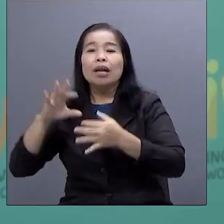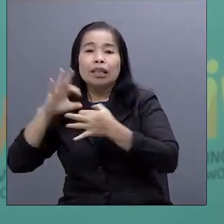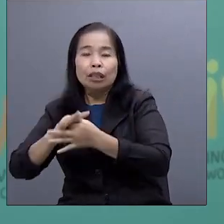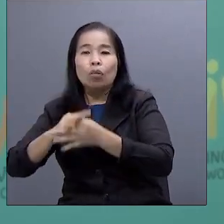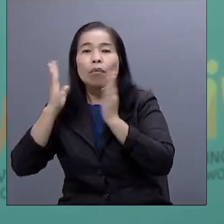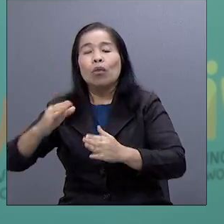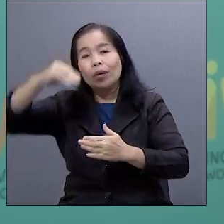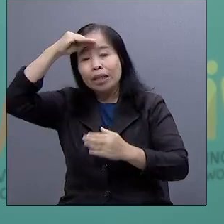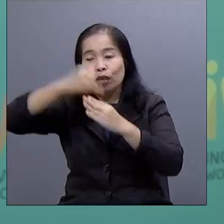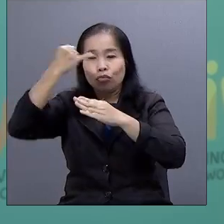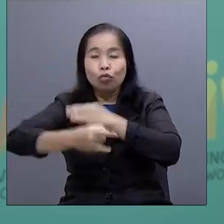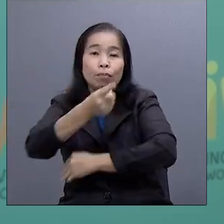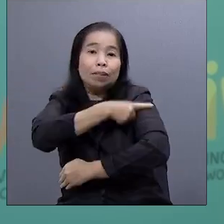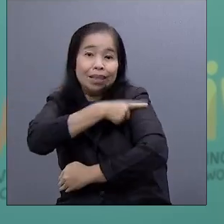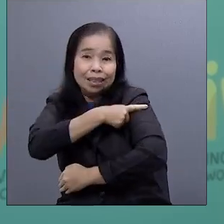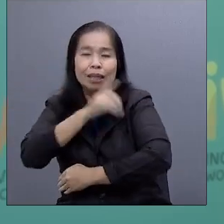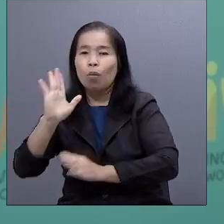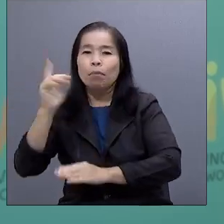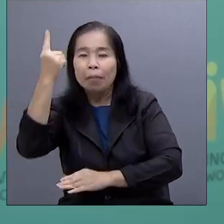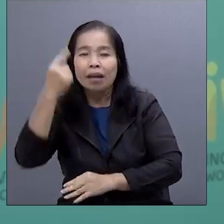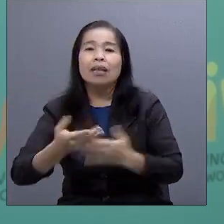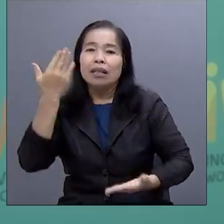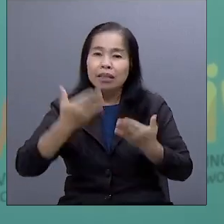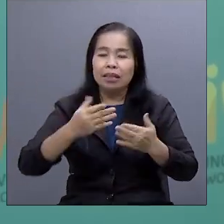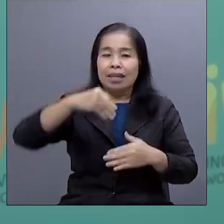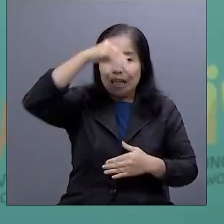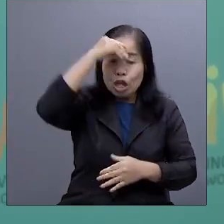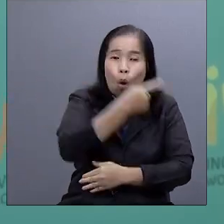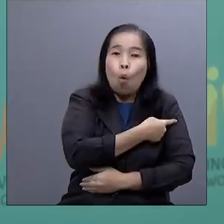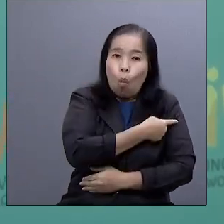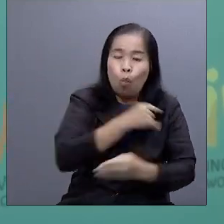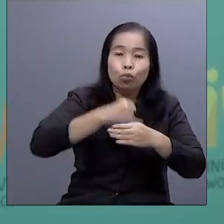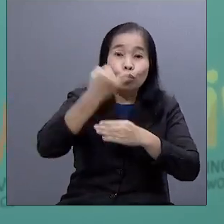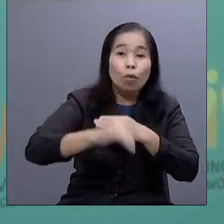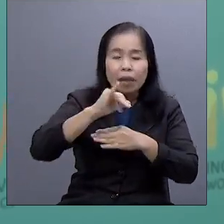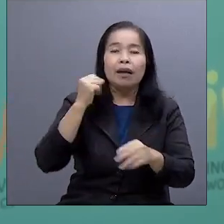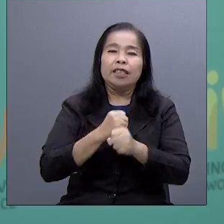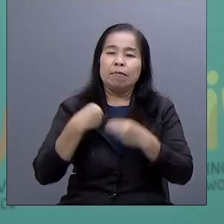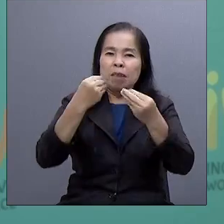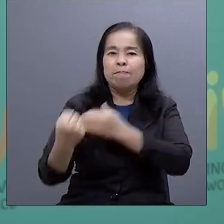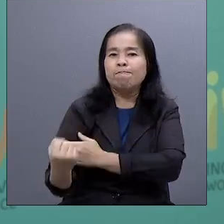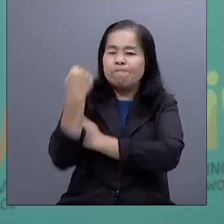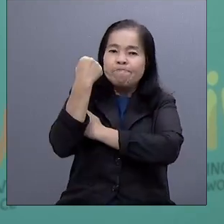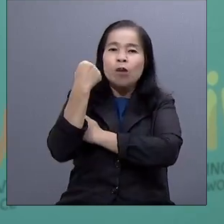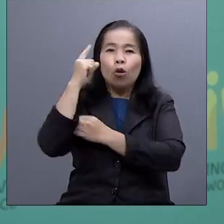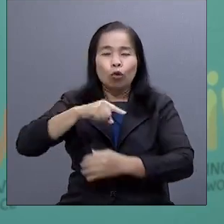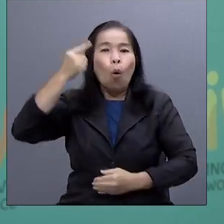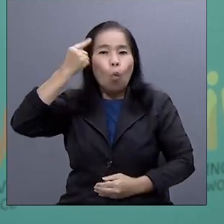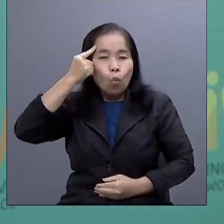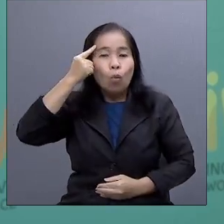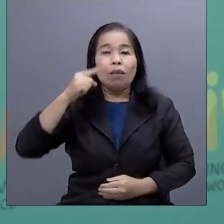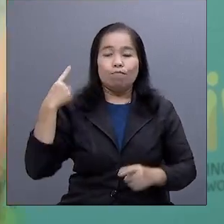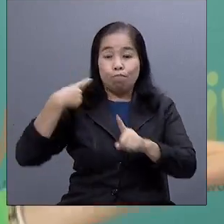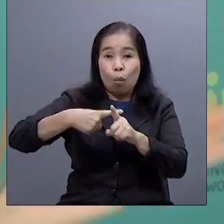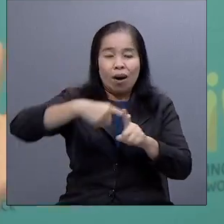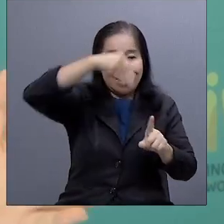seinemที่พ้มทำงานนั ที่เรีนแล้วจะได้ทำงานเราสนับสนุน Empower เรอง Soft Skill ในการทำ